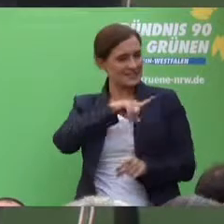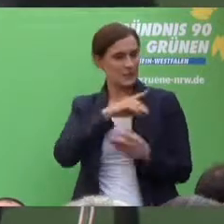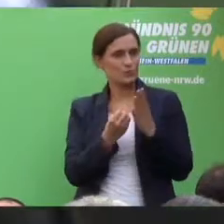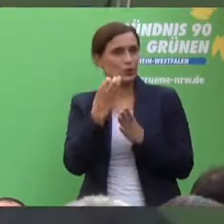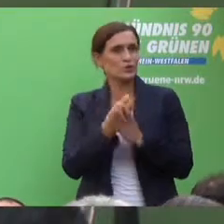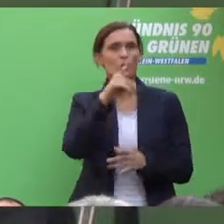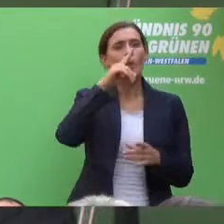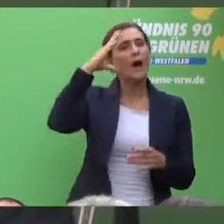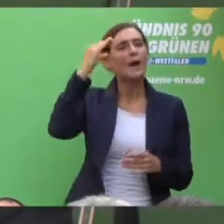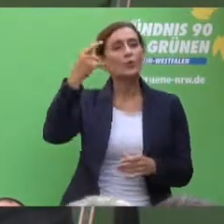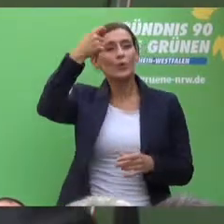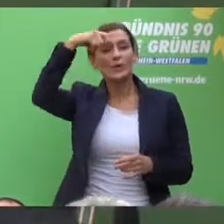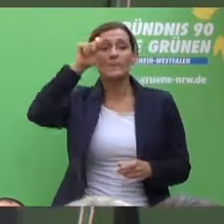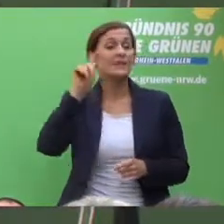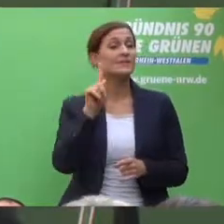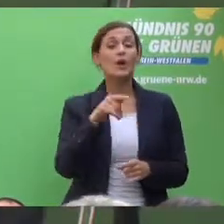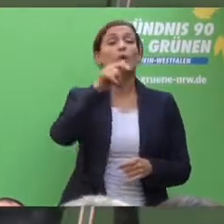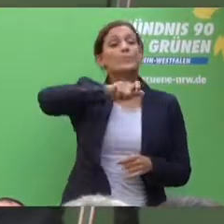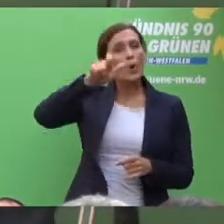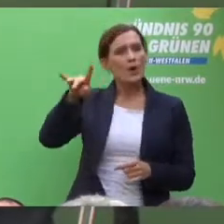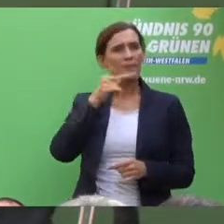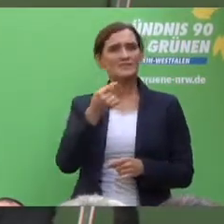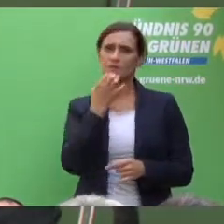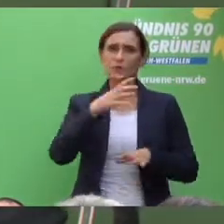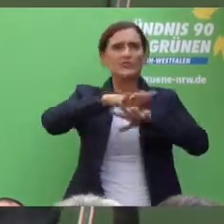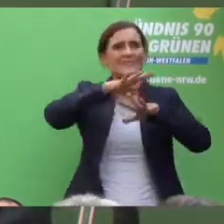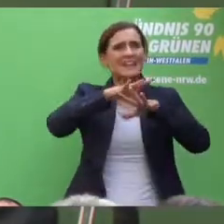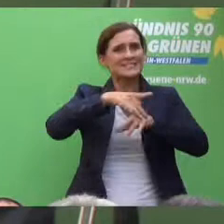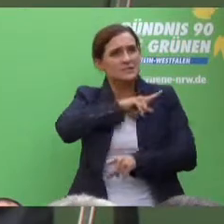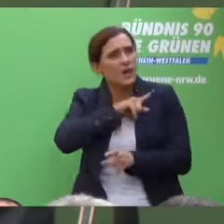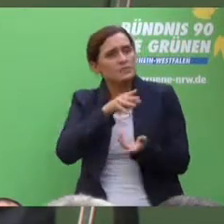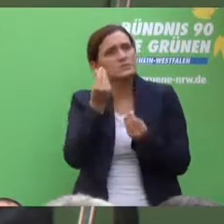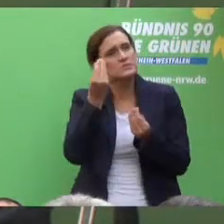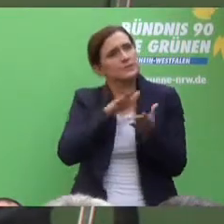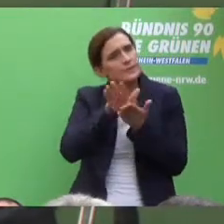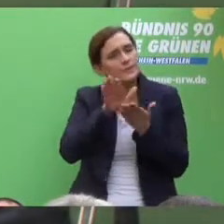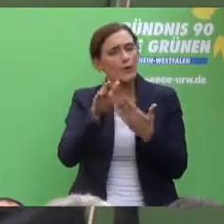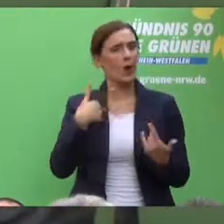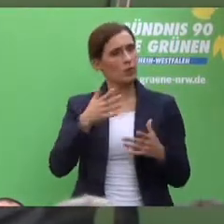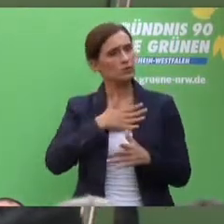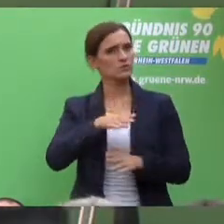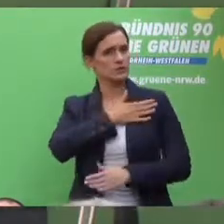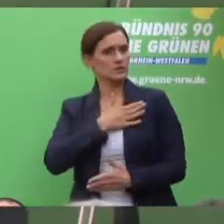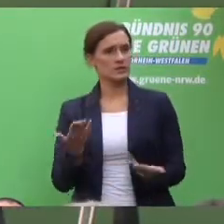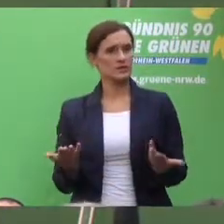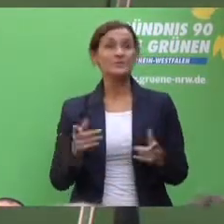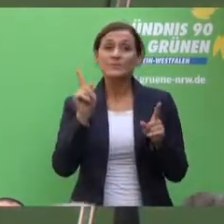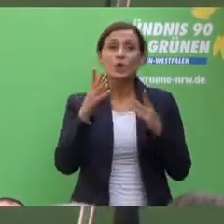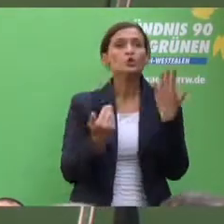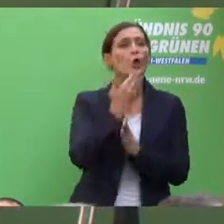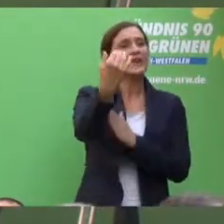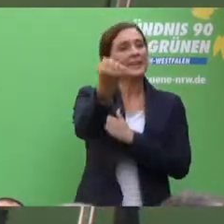oder in Berlin, wo Bürger darum streiten, endlich die Netze wieder in die Hand zu bekommen. Nein, die erneuerbaren Energien, die gehören